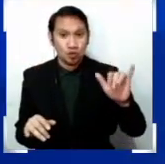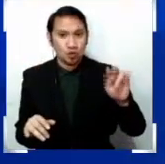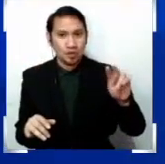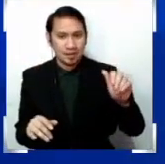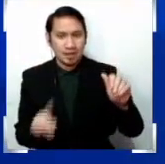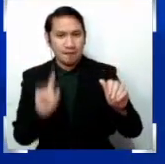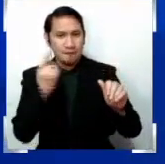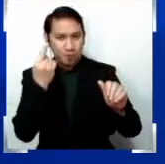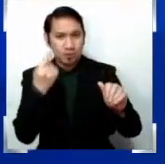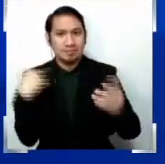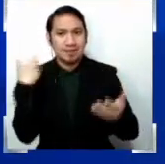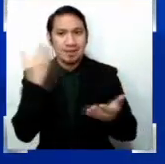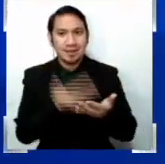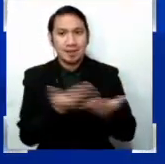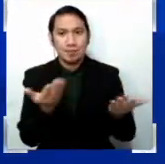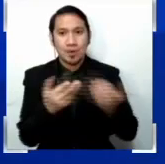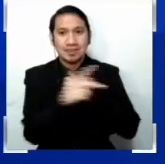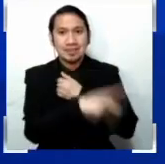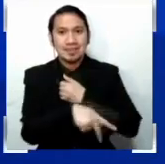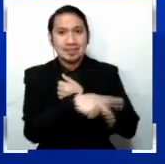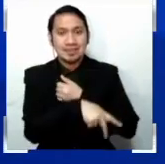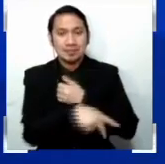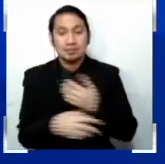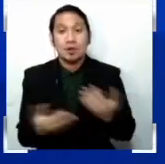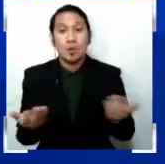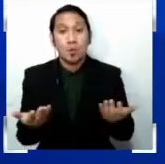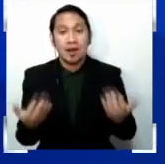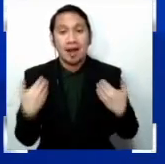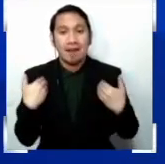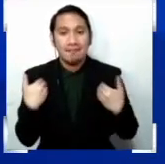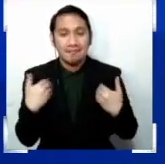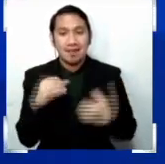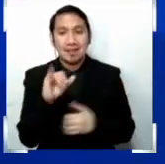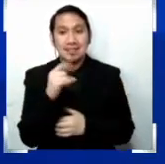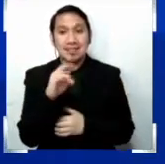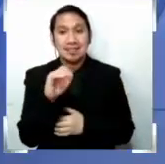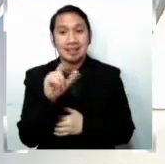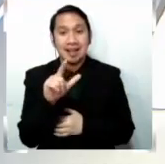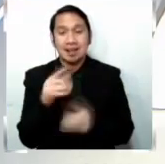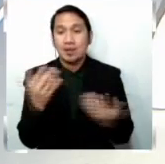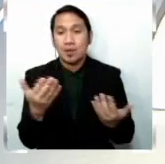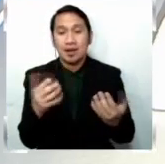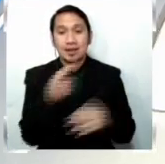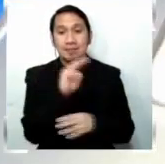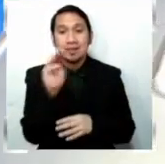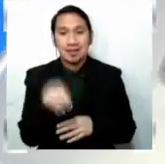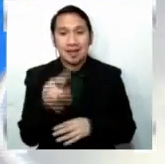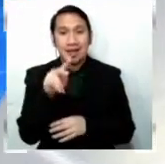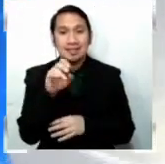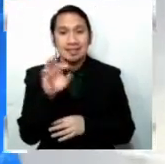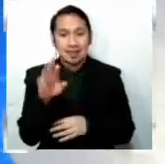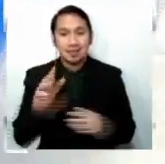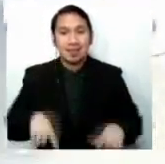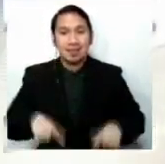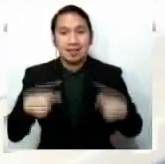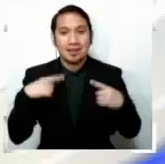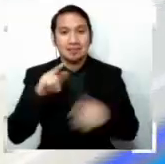probinsya. Nakataas naman ang storm signal sa ibang lugar gaya sa Metro Manila. At saksi live, si Mai Bermudez.